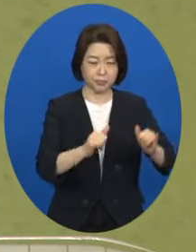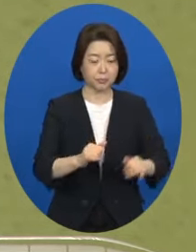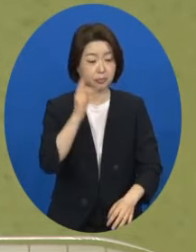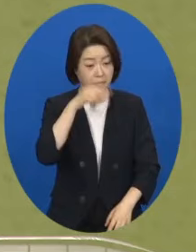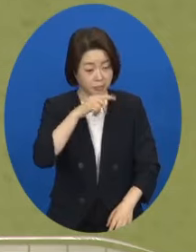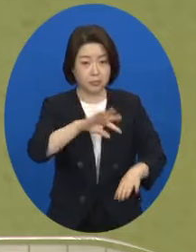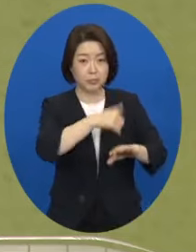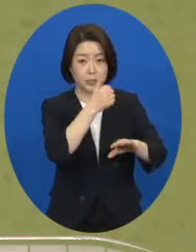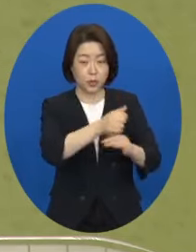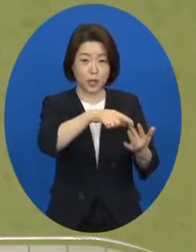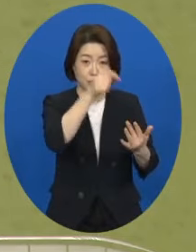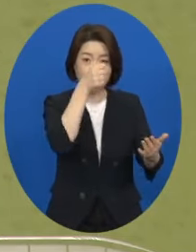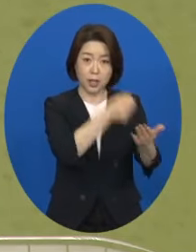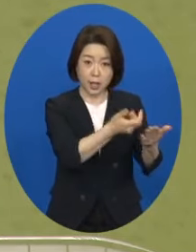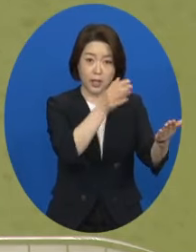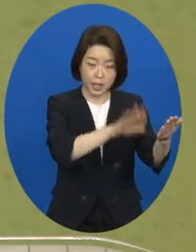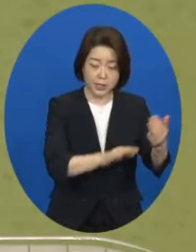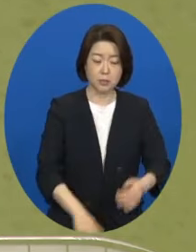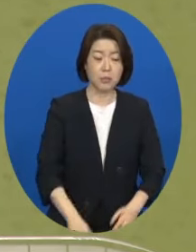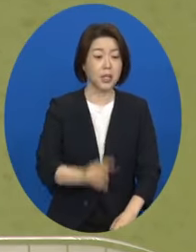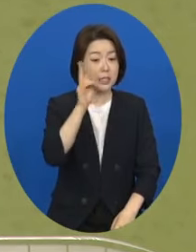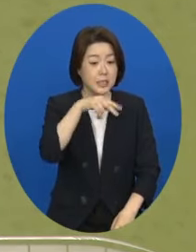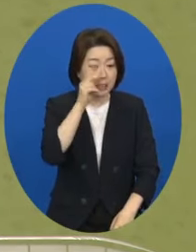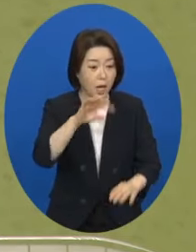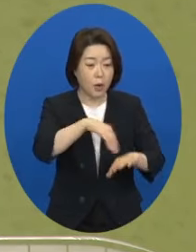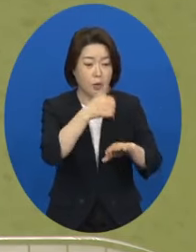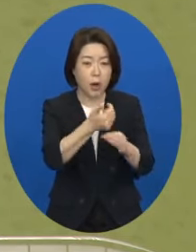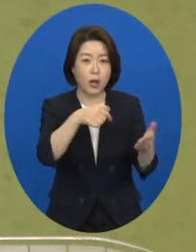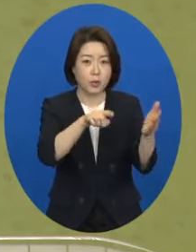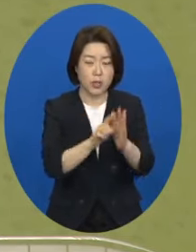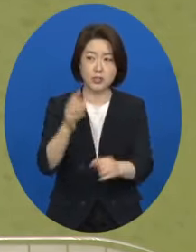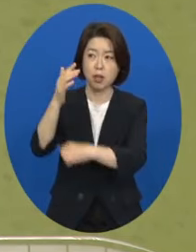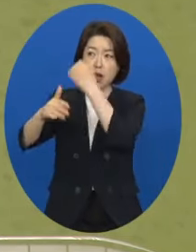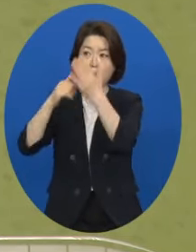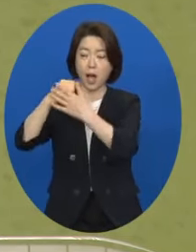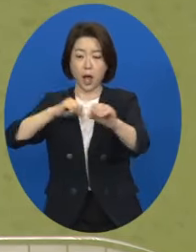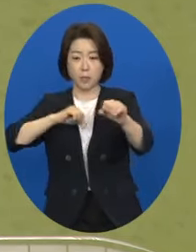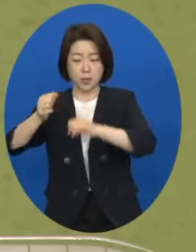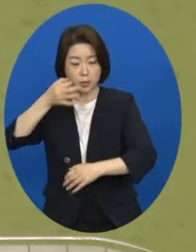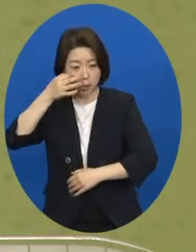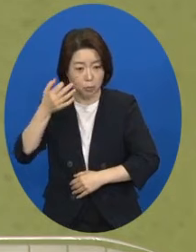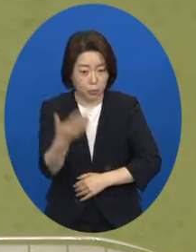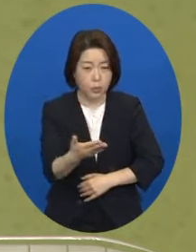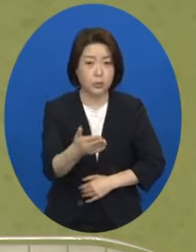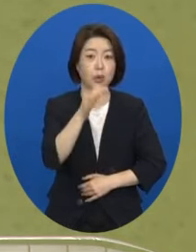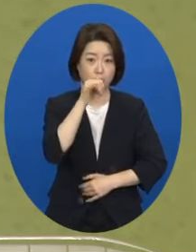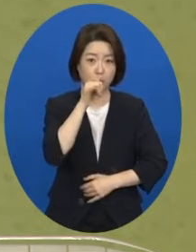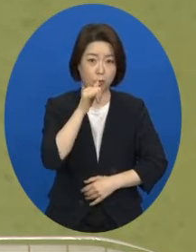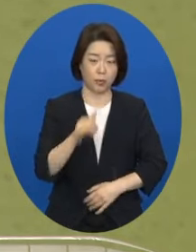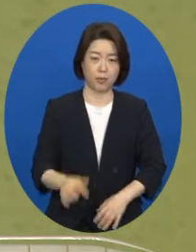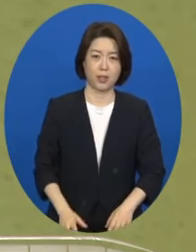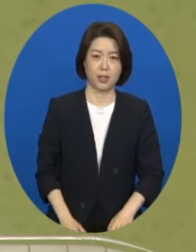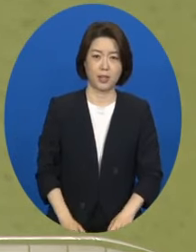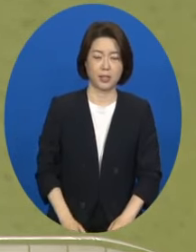했지만 이 사울을 위해서 하나님이 어떤 역사를 보여주시는지가 오늘 본문에 나오는데